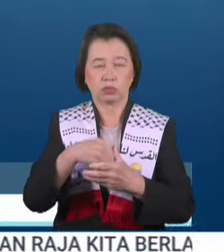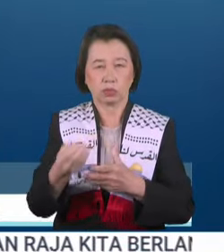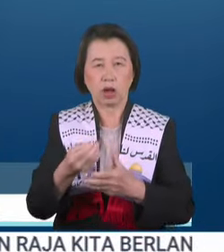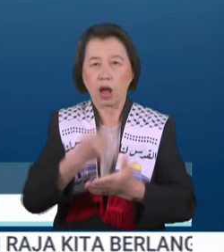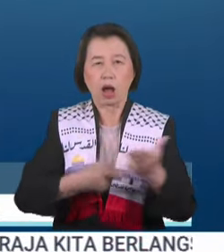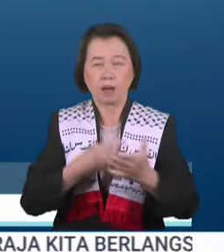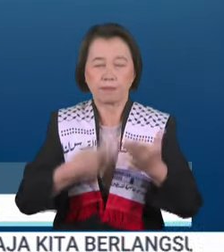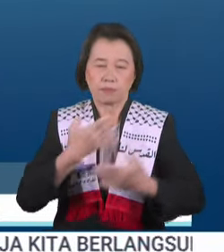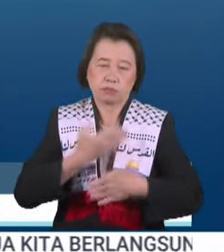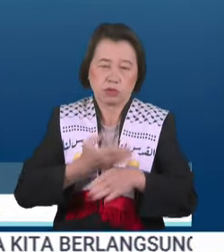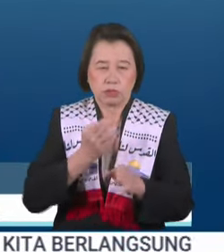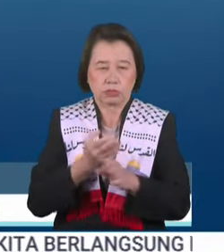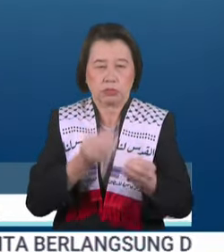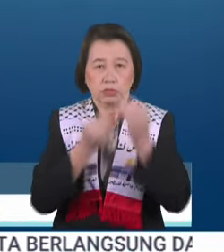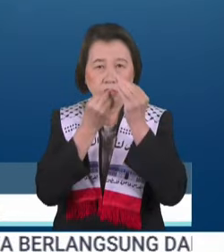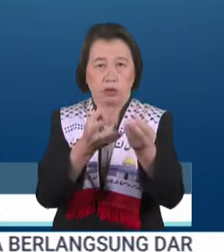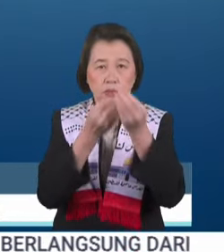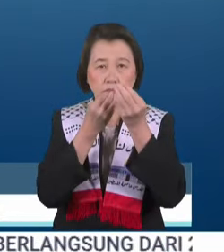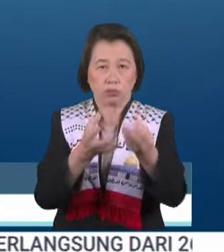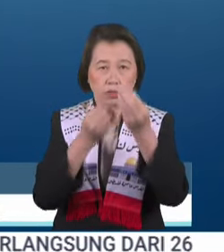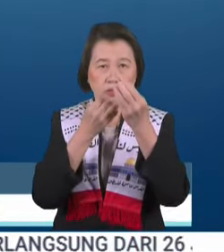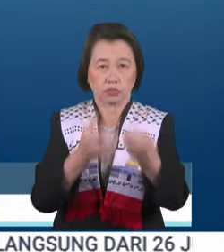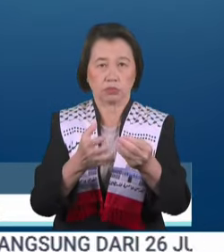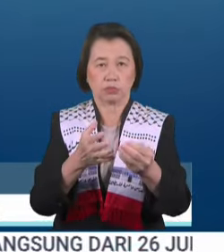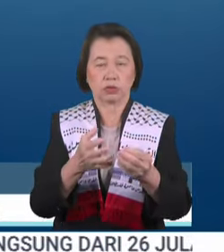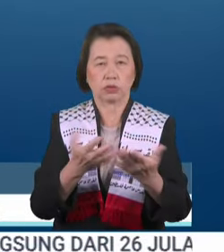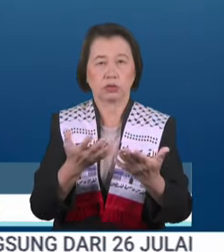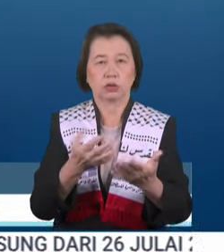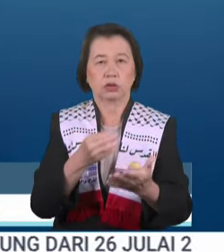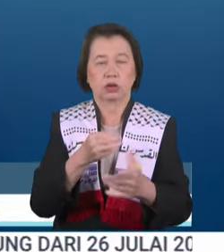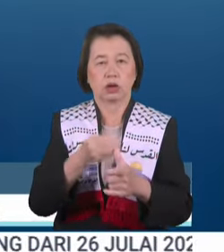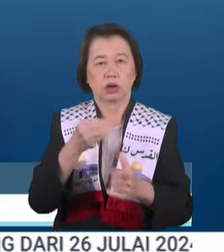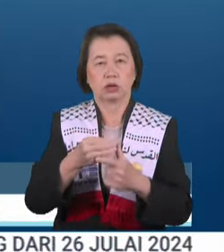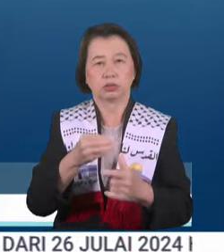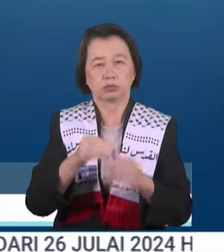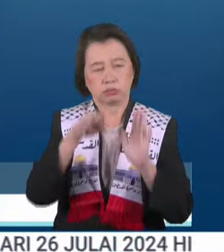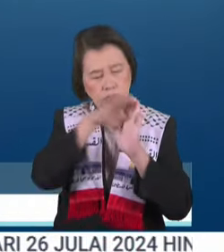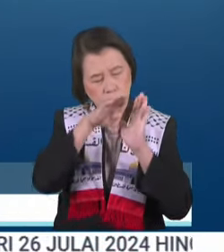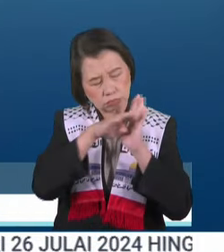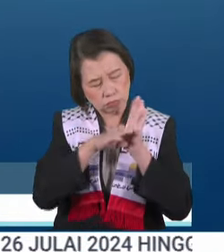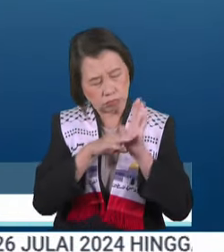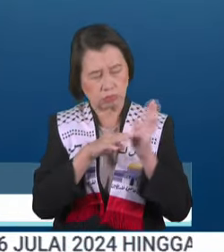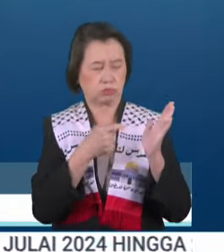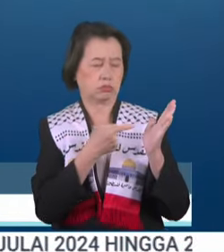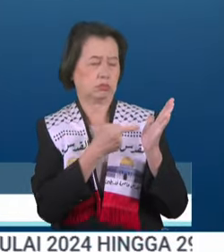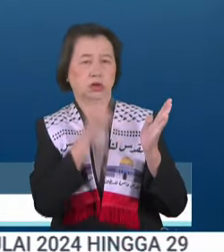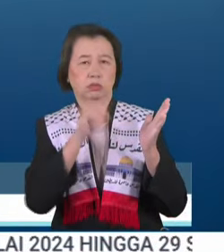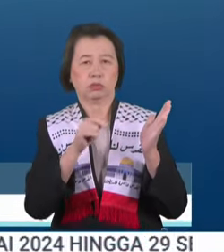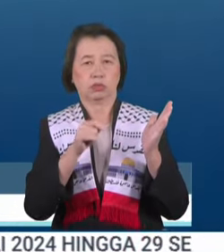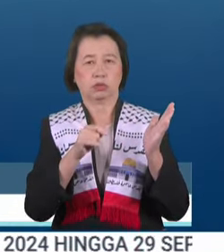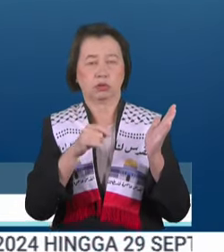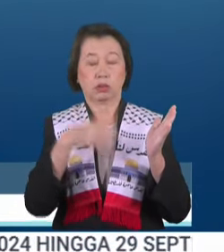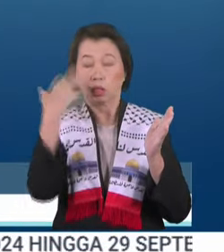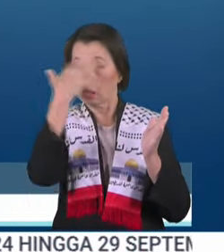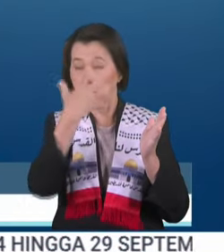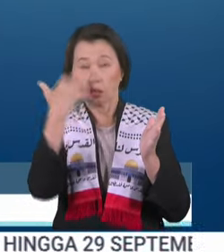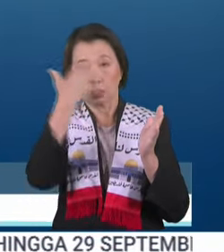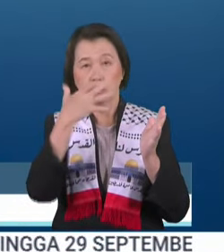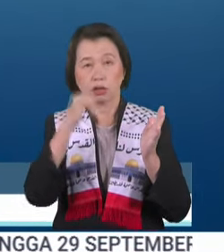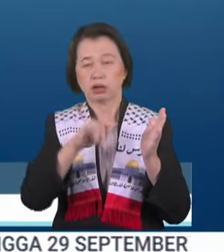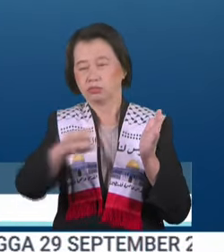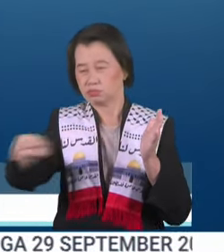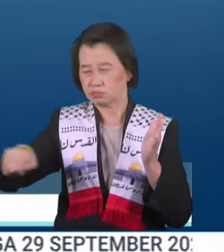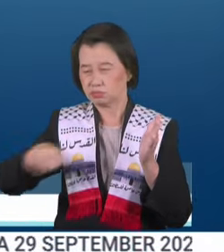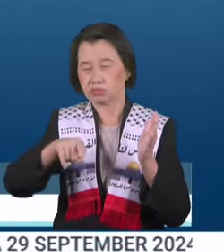apa-apa bentuk maklumat-maklumat, muatan-muatan ataupun kandungan-kandungan yang berupaya mengelirukan dan memanipulasikan